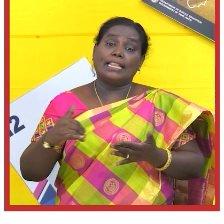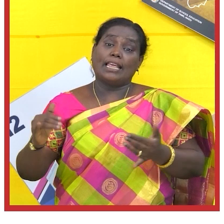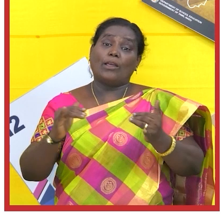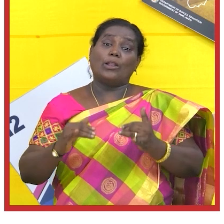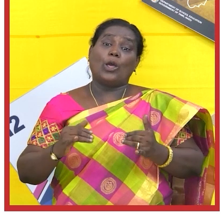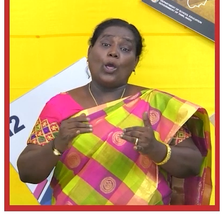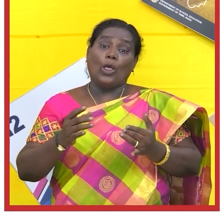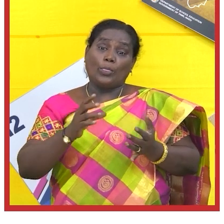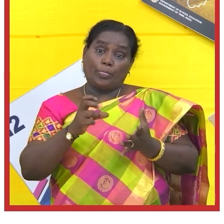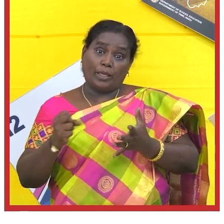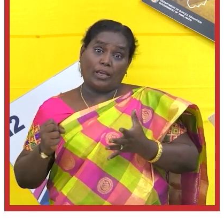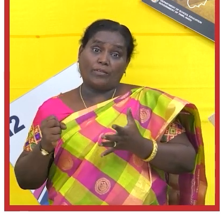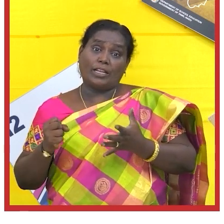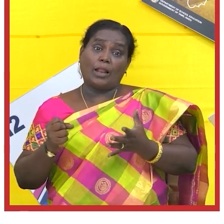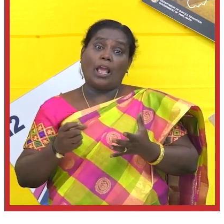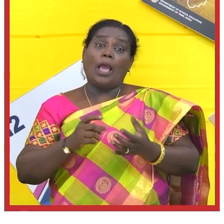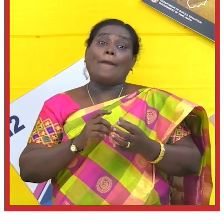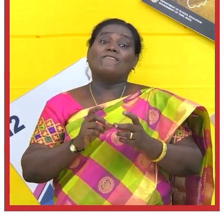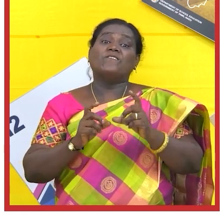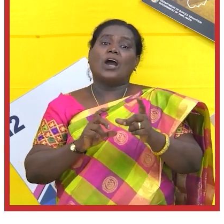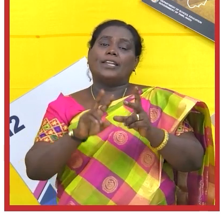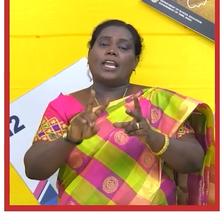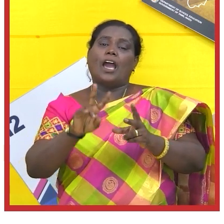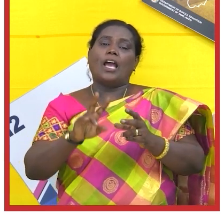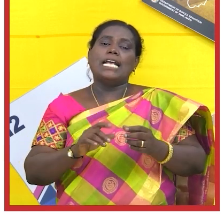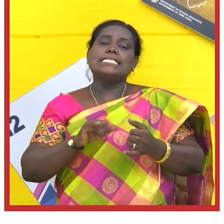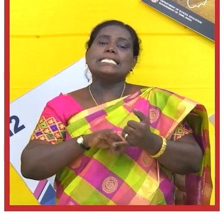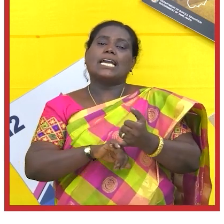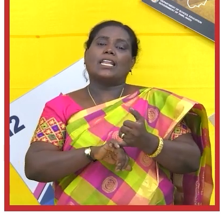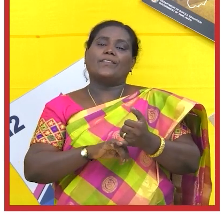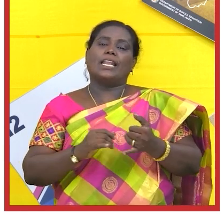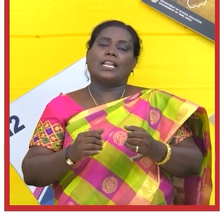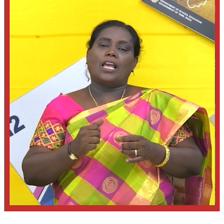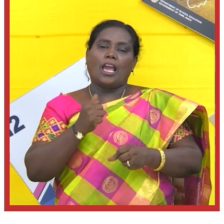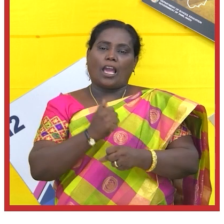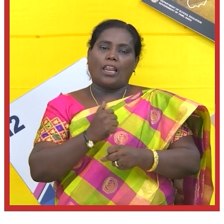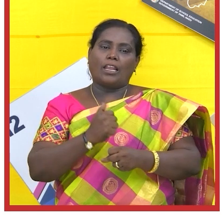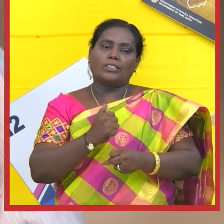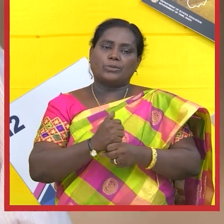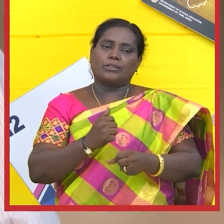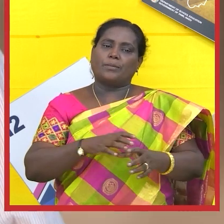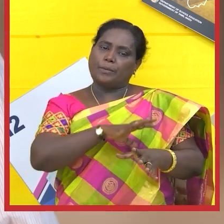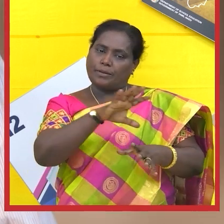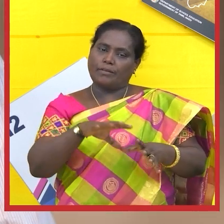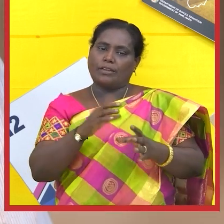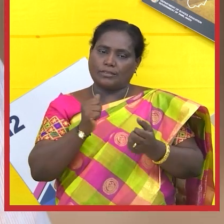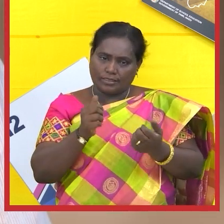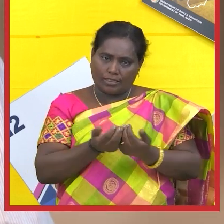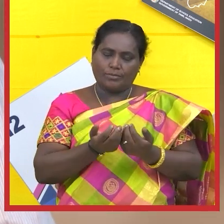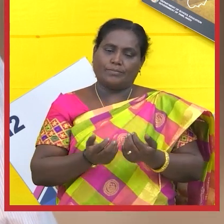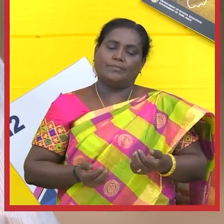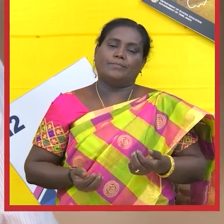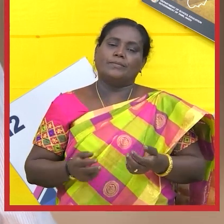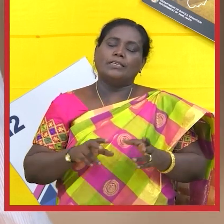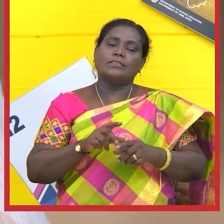பிபி வாடியா, மா சிங்காரவேலர், திரு வி கல்யாணசுந்தரம் போன்றவர்கள் மிக முக்கியமானவர்கள். அந்த தொழிலாளர்